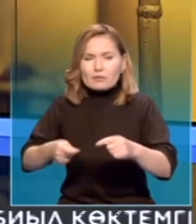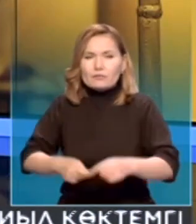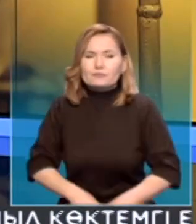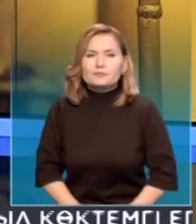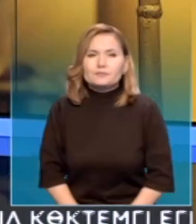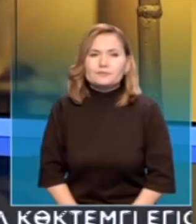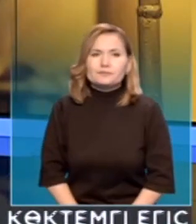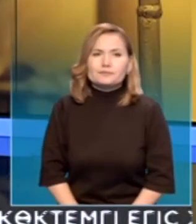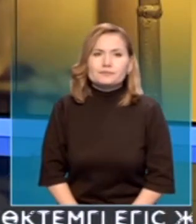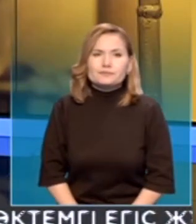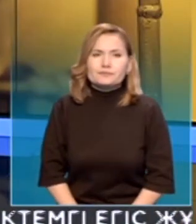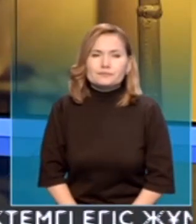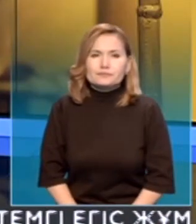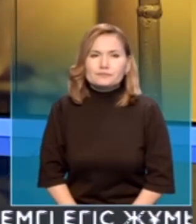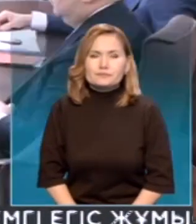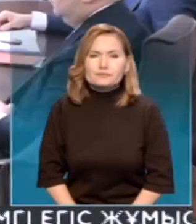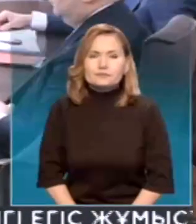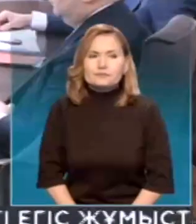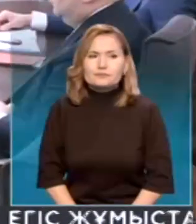жатыр.